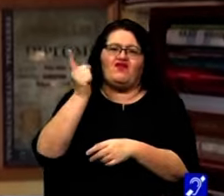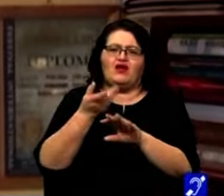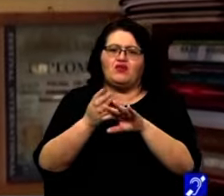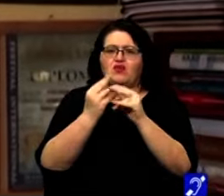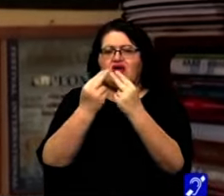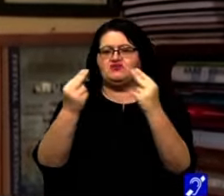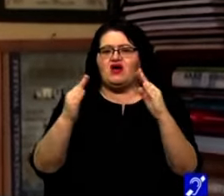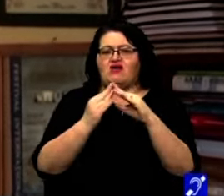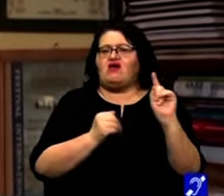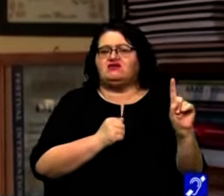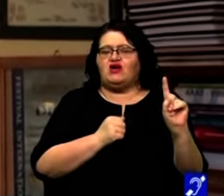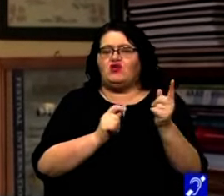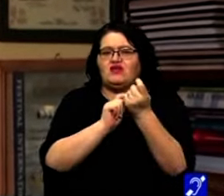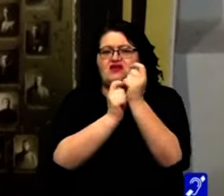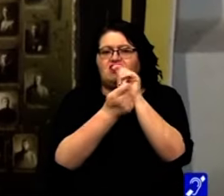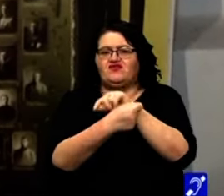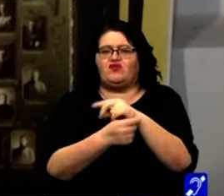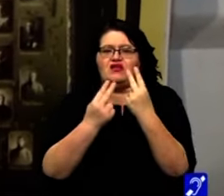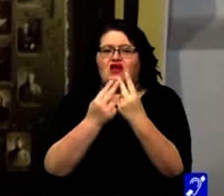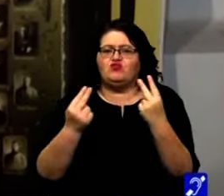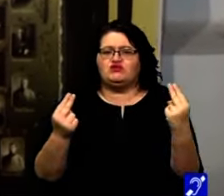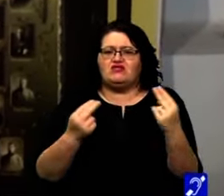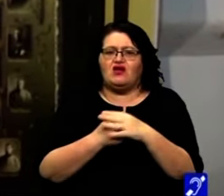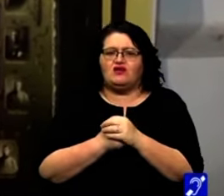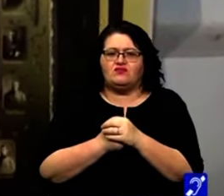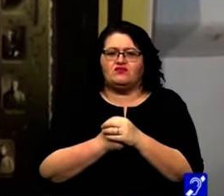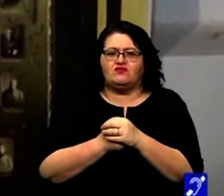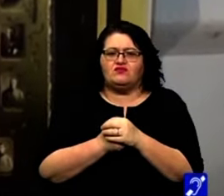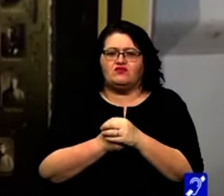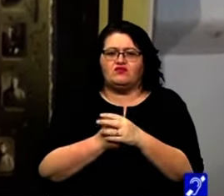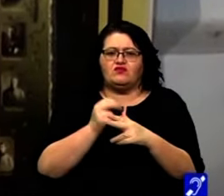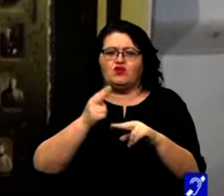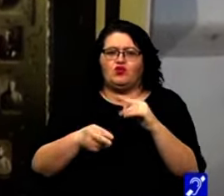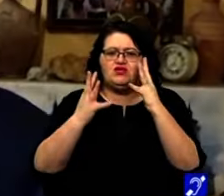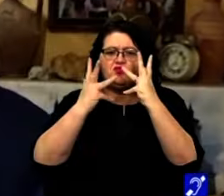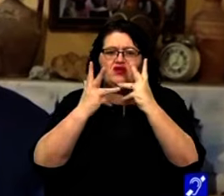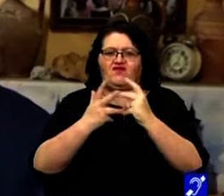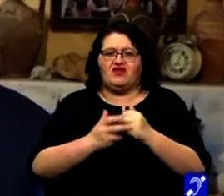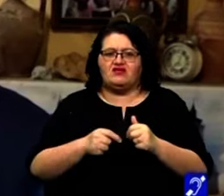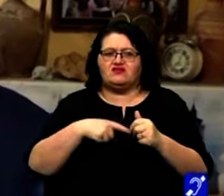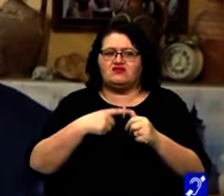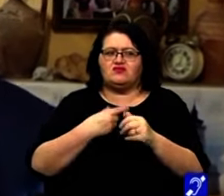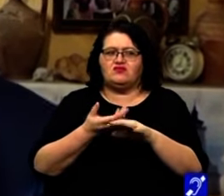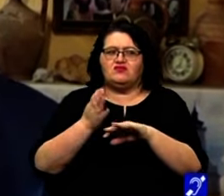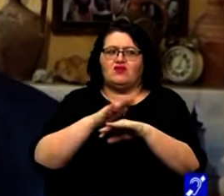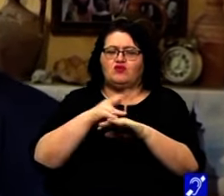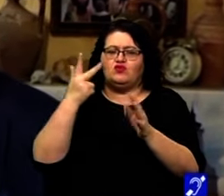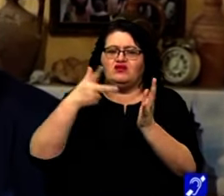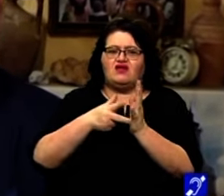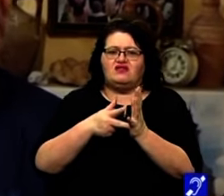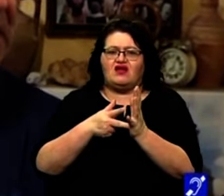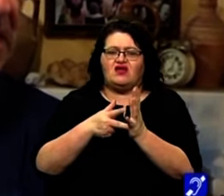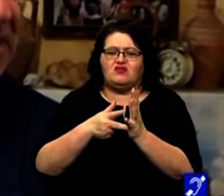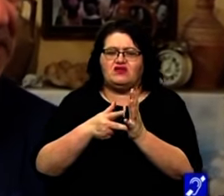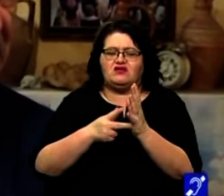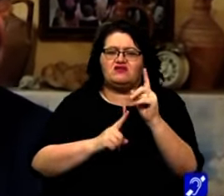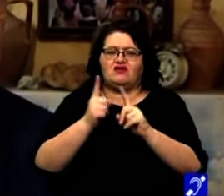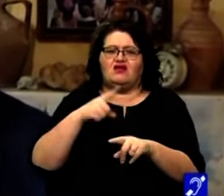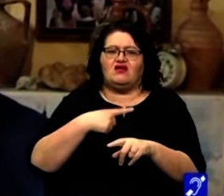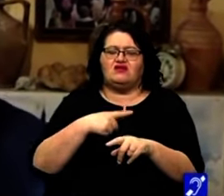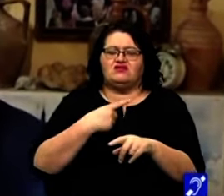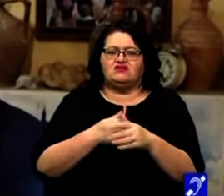expuse în casa dascălului, transformată în muzeu. La ultimul inventar sunt peste 3.000, dar ele